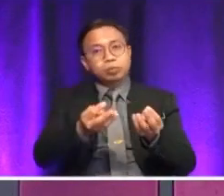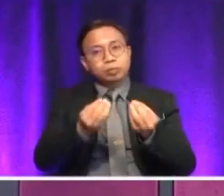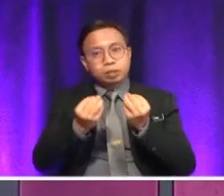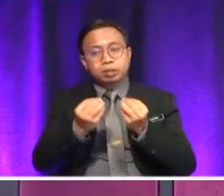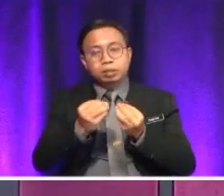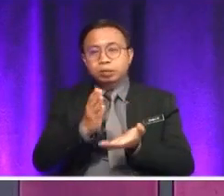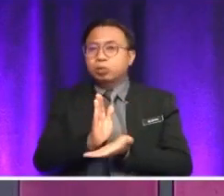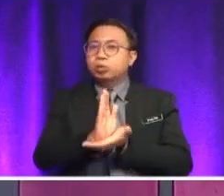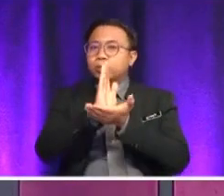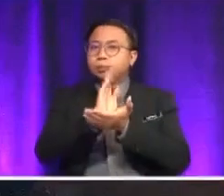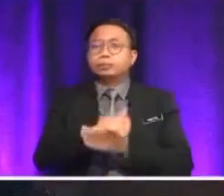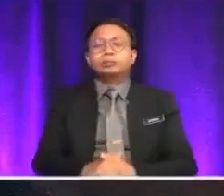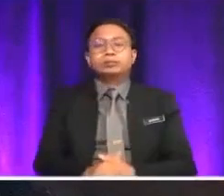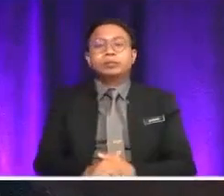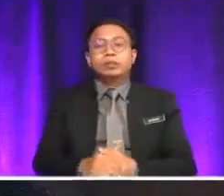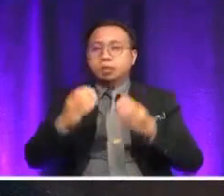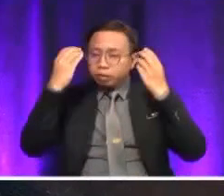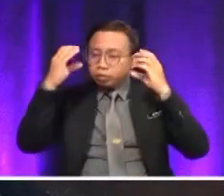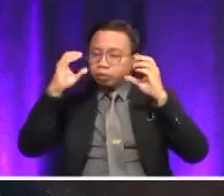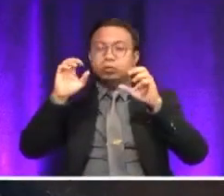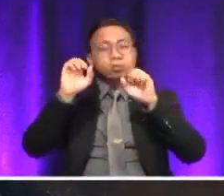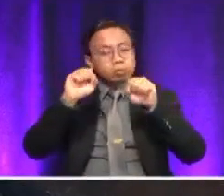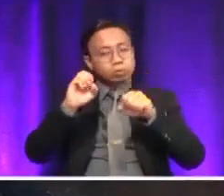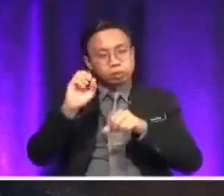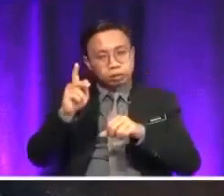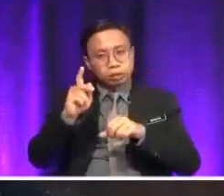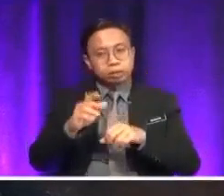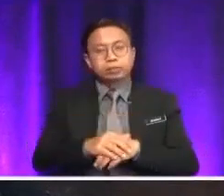bantuan. Cikgu-cikgu memang membuka tangan untuk memberi